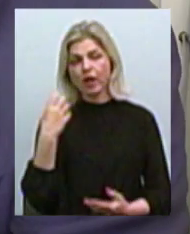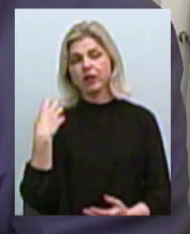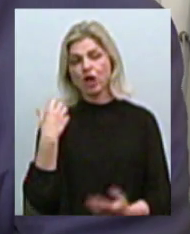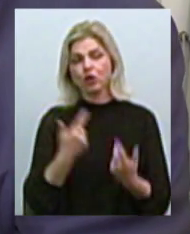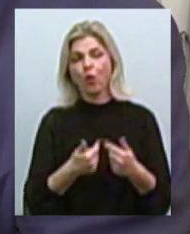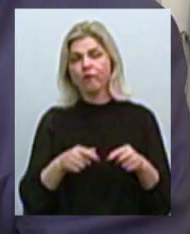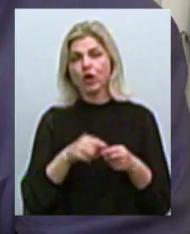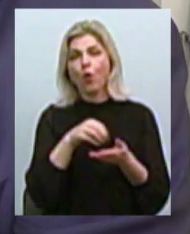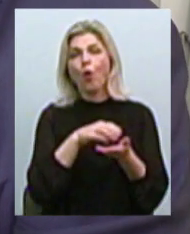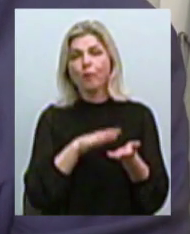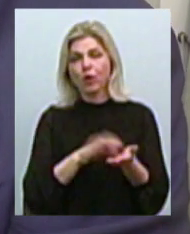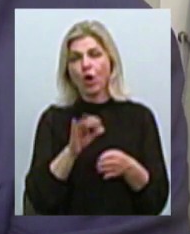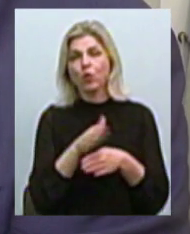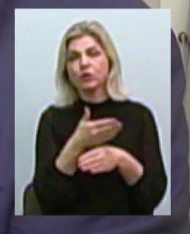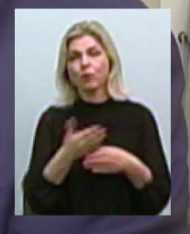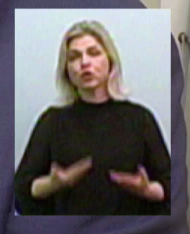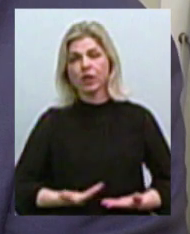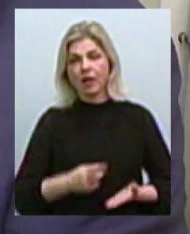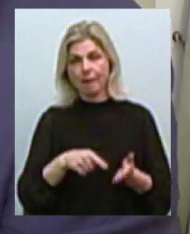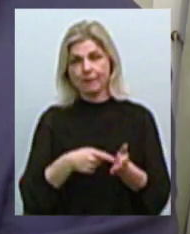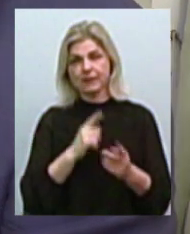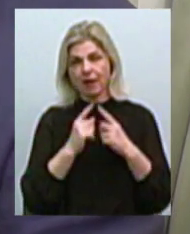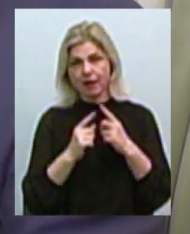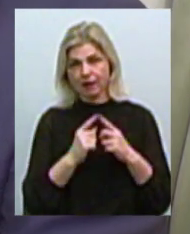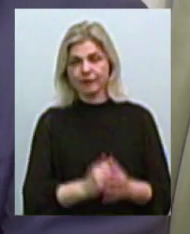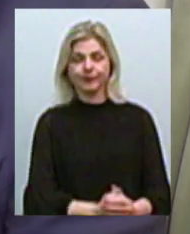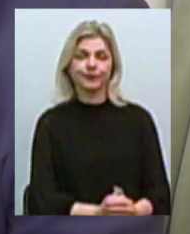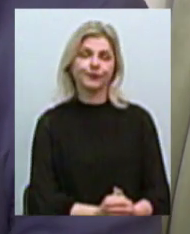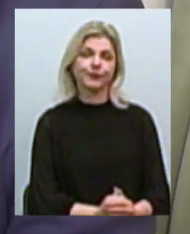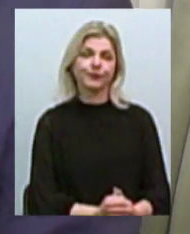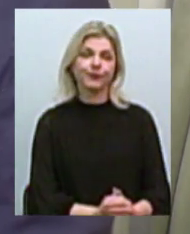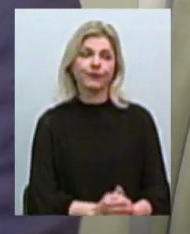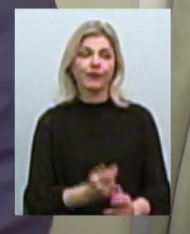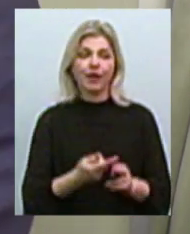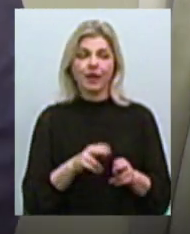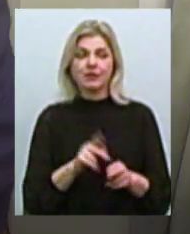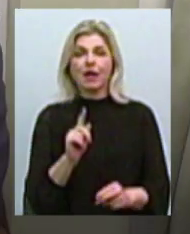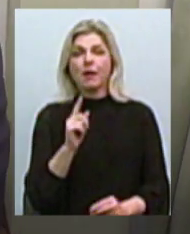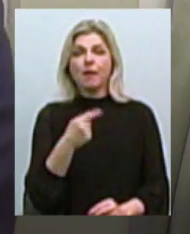відділу обліку та розподілу житла міськради Сергій Войтович. Це перший поверх.